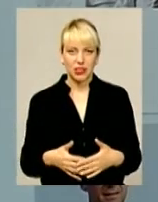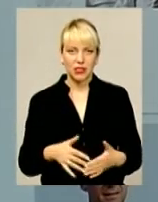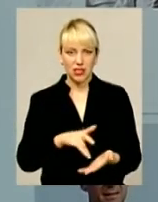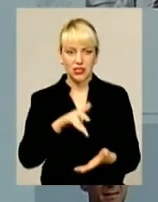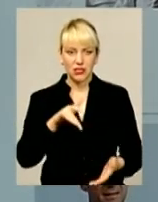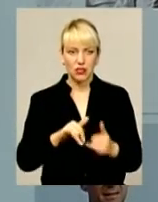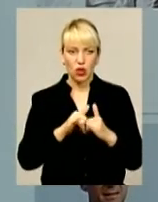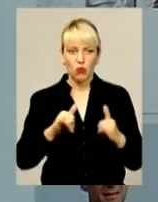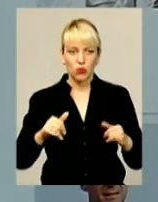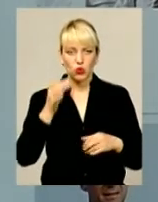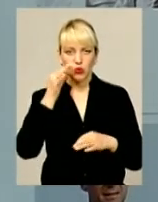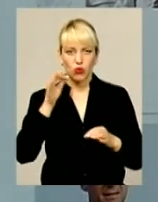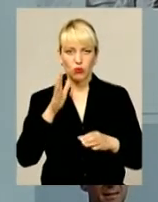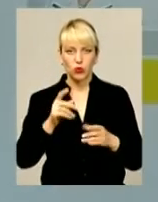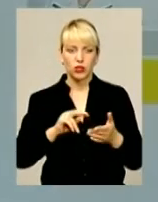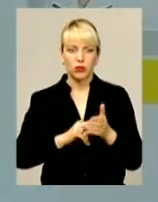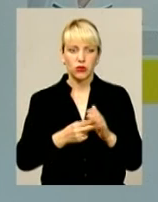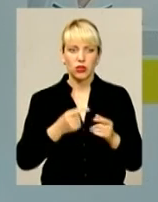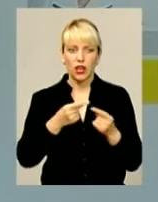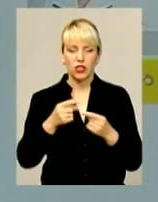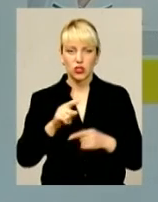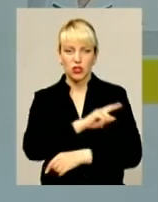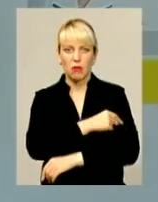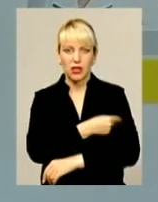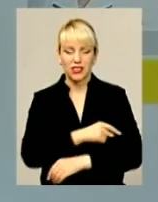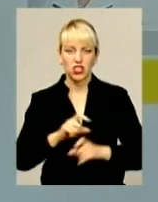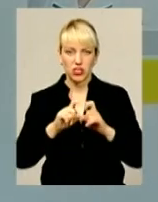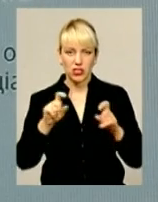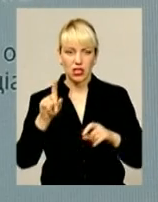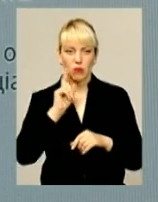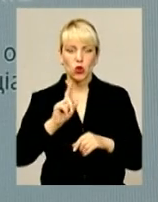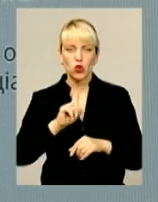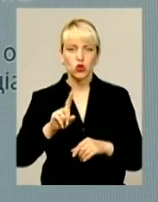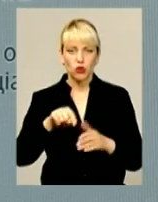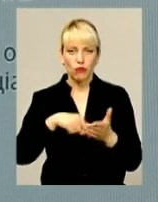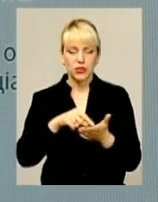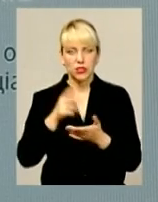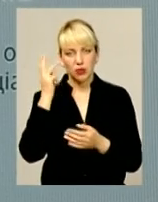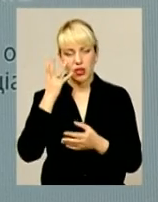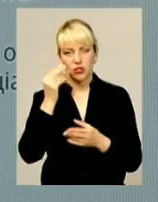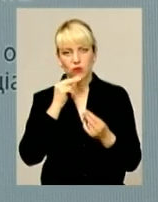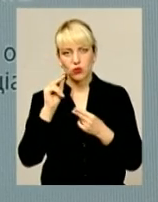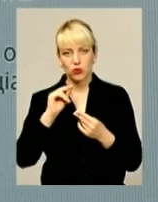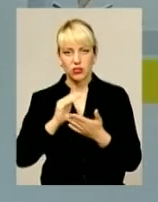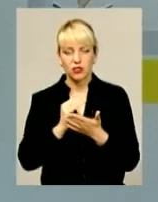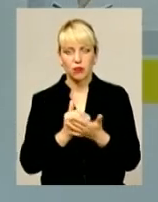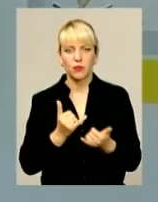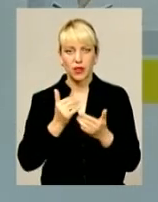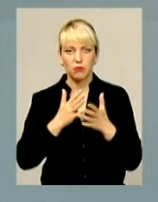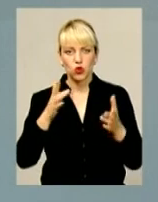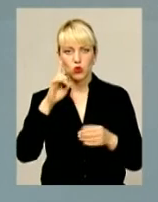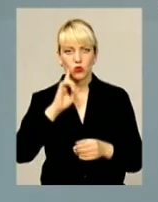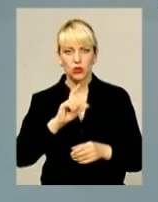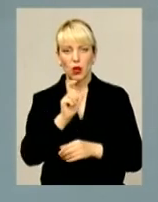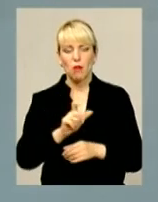Поширювати досвід планують і на інші медичні заклади, поки що Хмельницького. А ще вдосконалювати систему для більшої зручності